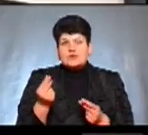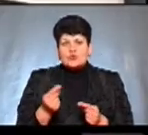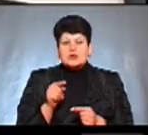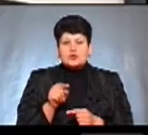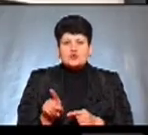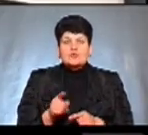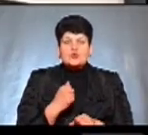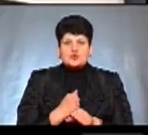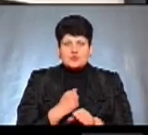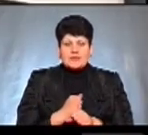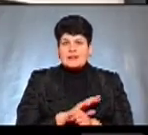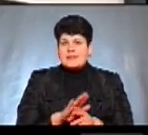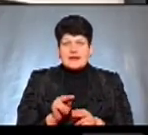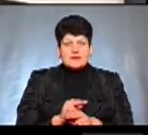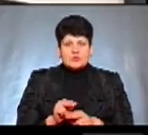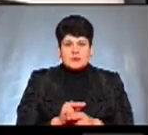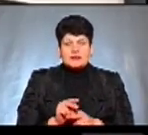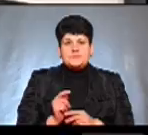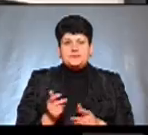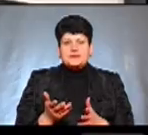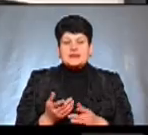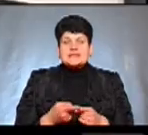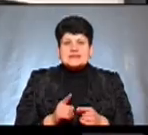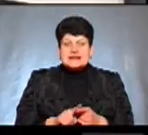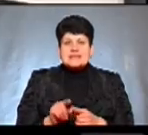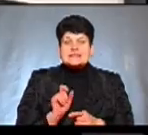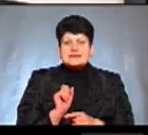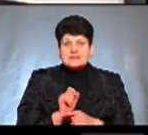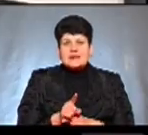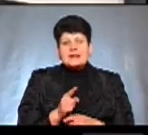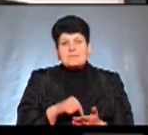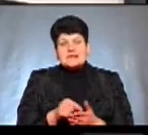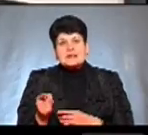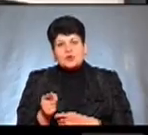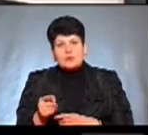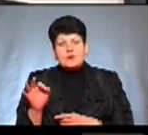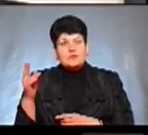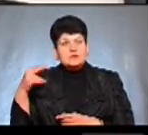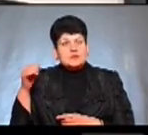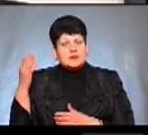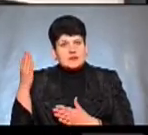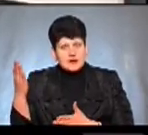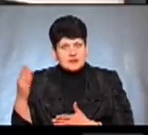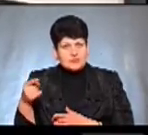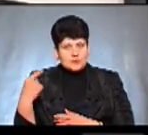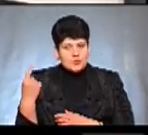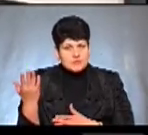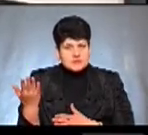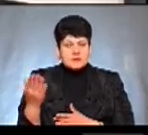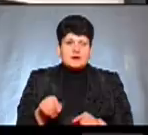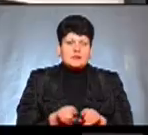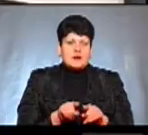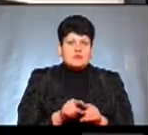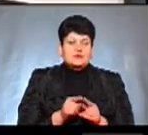щоб його зробити через не відремонтувати, а реконструювати. Тому це задача як міста Тернополя, облдержадміністрації Тернопільської області, так і